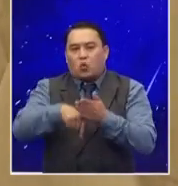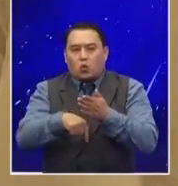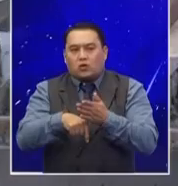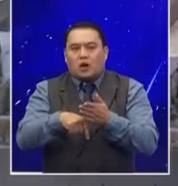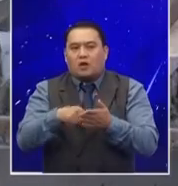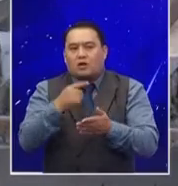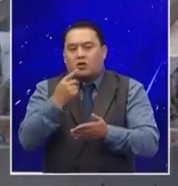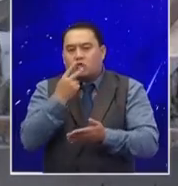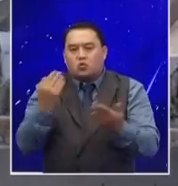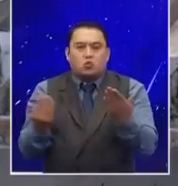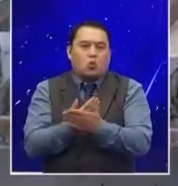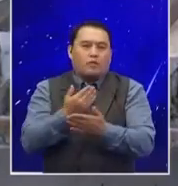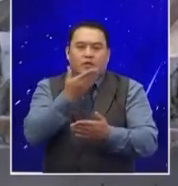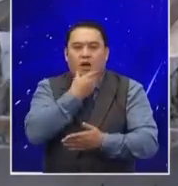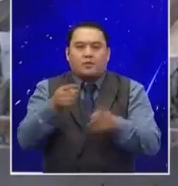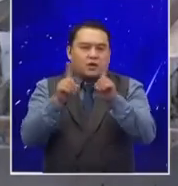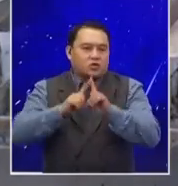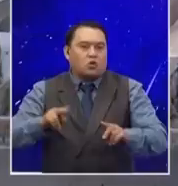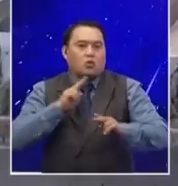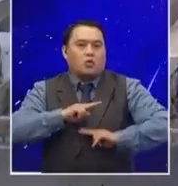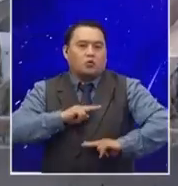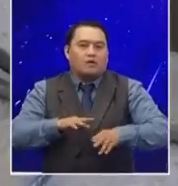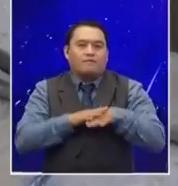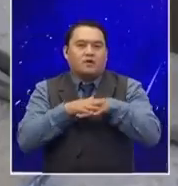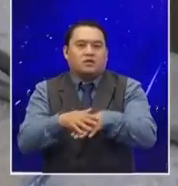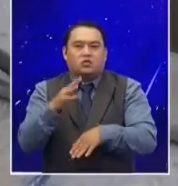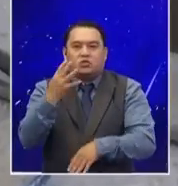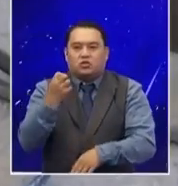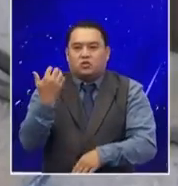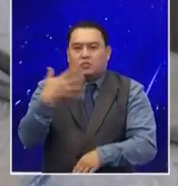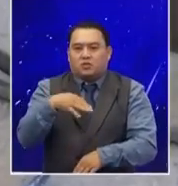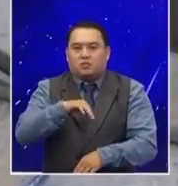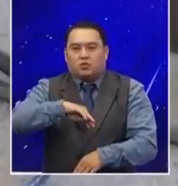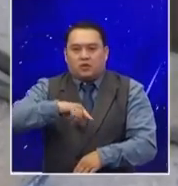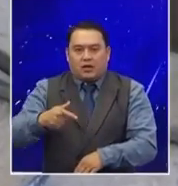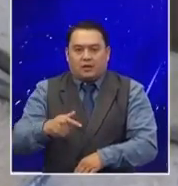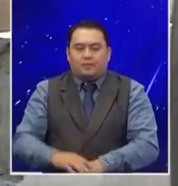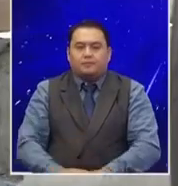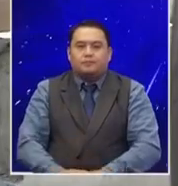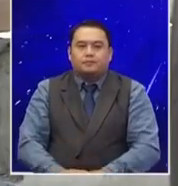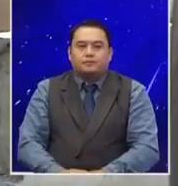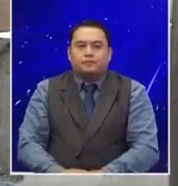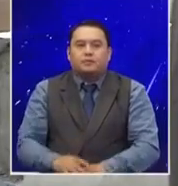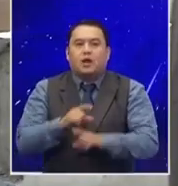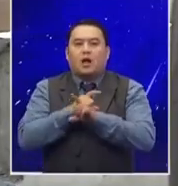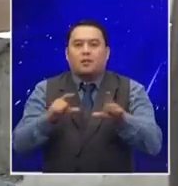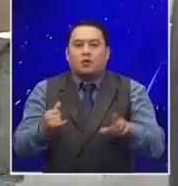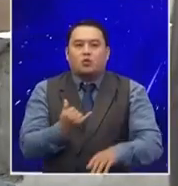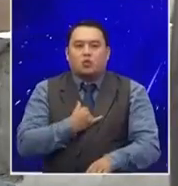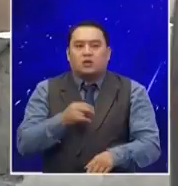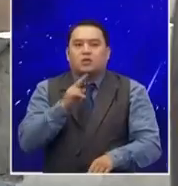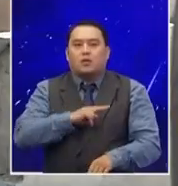пространство также приобретет современный вид. Для этих работ было выделено 450 миллионов тенге. На объекте работало у